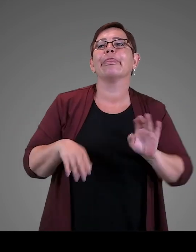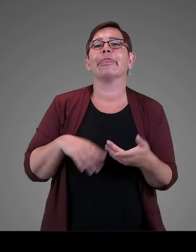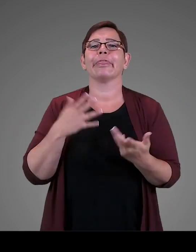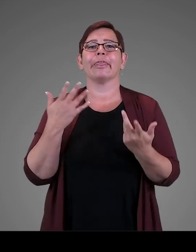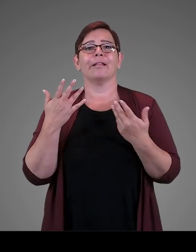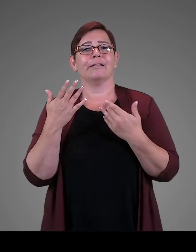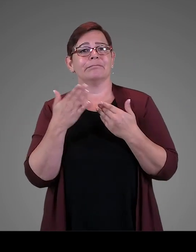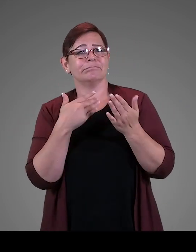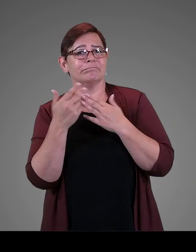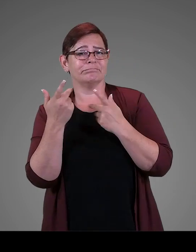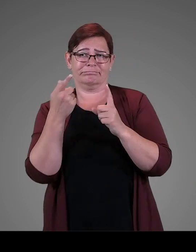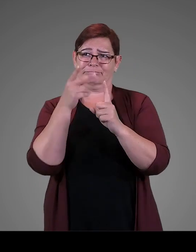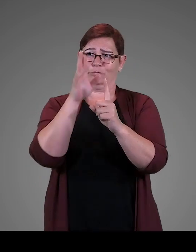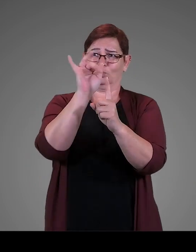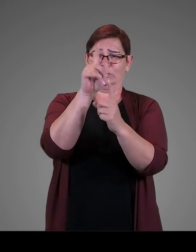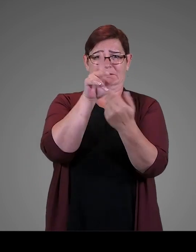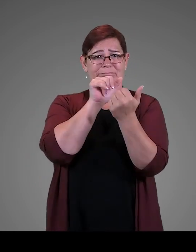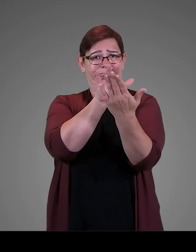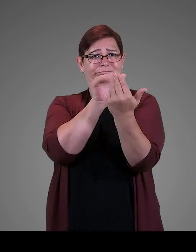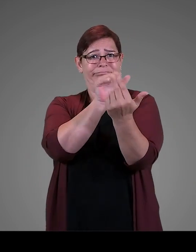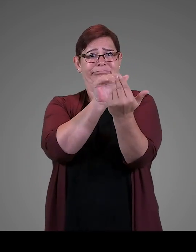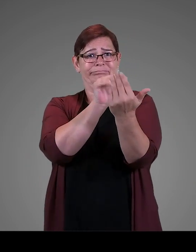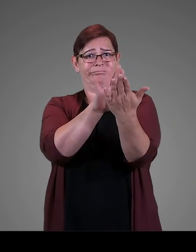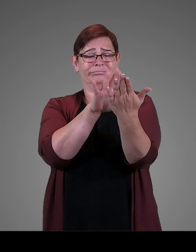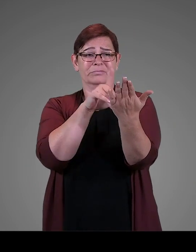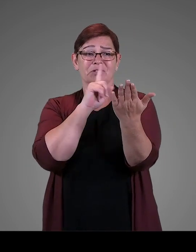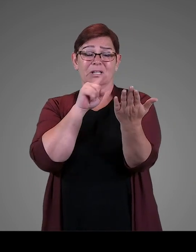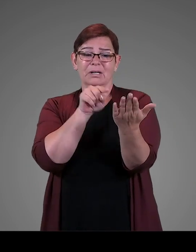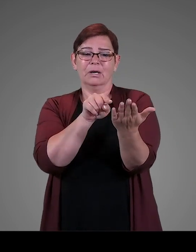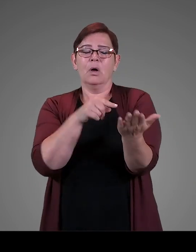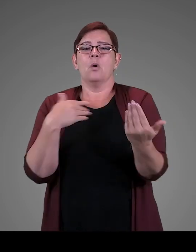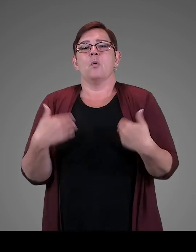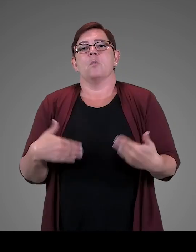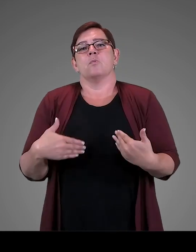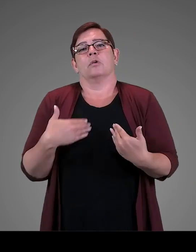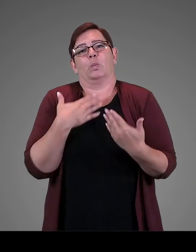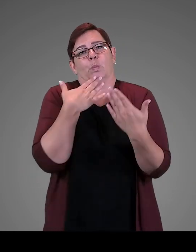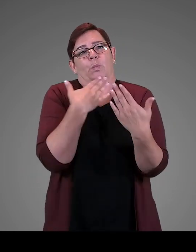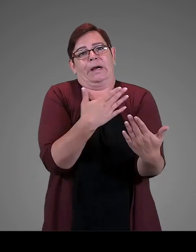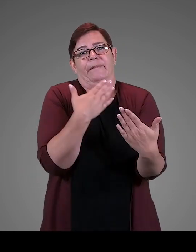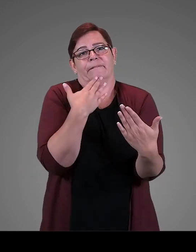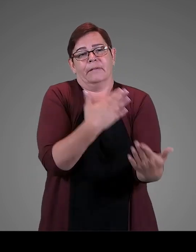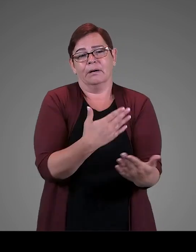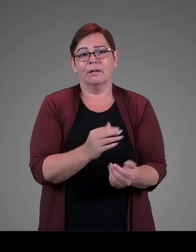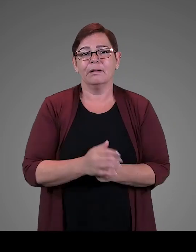compromis face aux risques que ça pose, je suis très reconnaissante de ça.